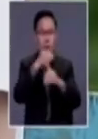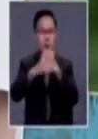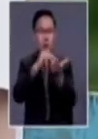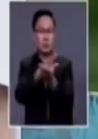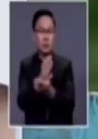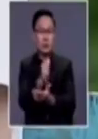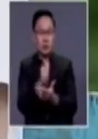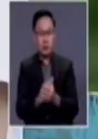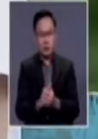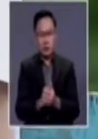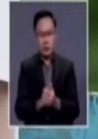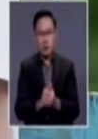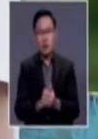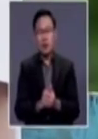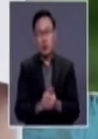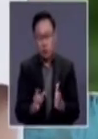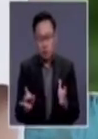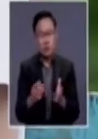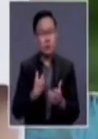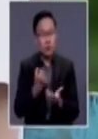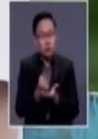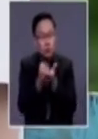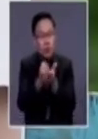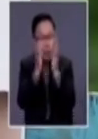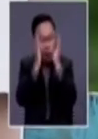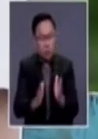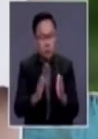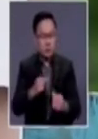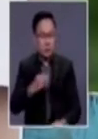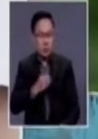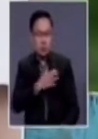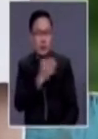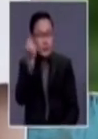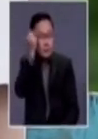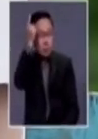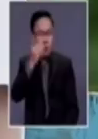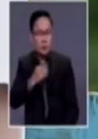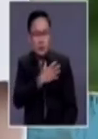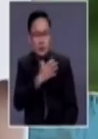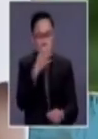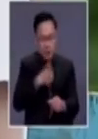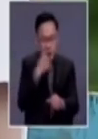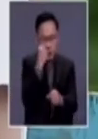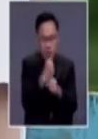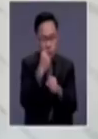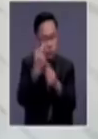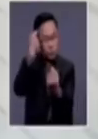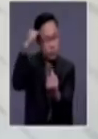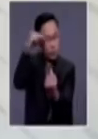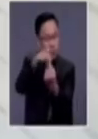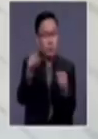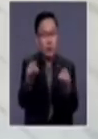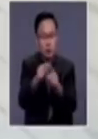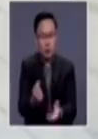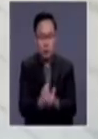างยั่งยืนเราก็จะมาจุดประกายความคิดของทุกท่านนะคะว่าเราจะทำยังไงให้โดยมีเป้าหมายว่าจะ